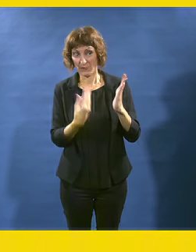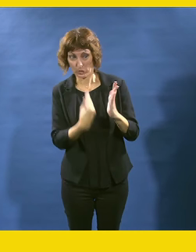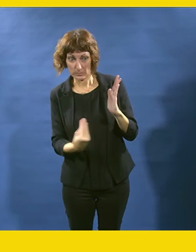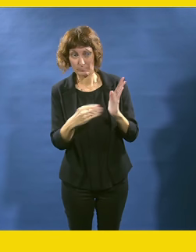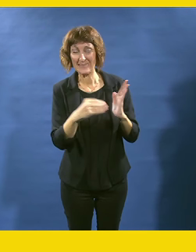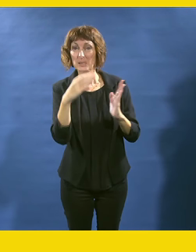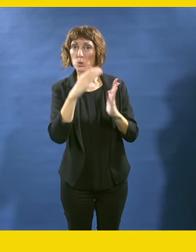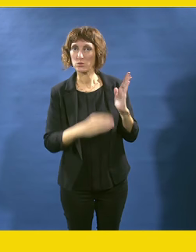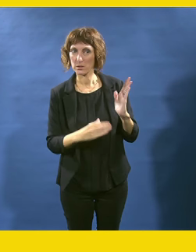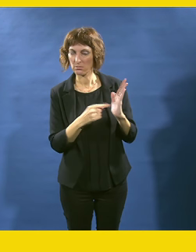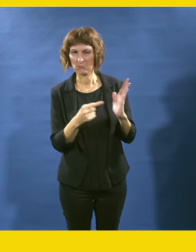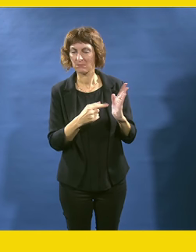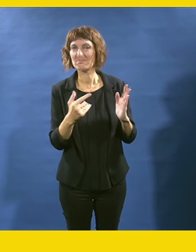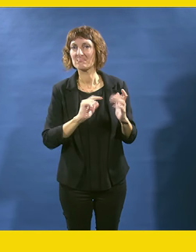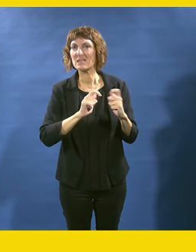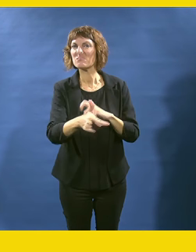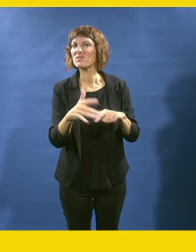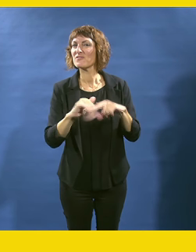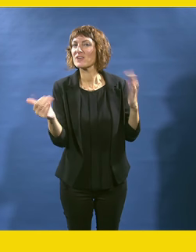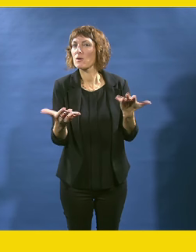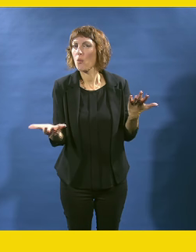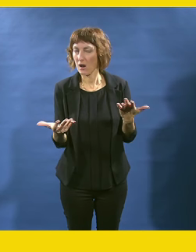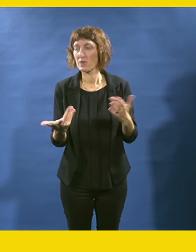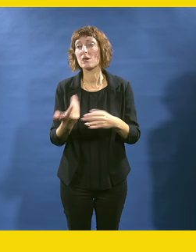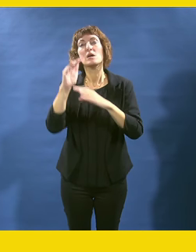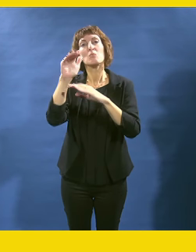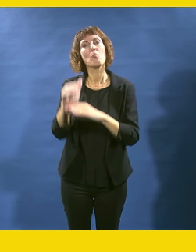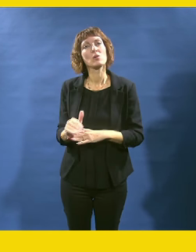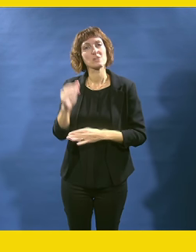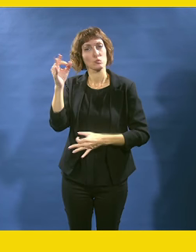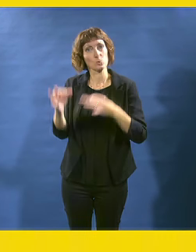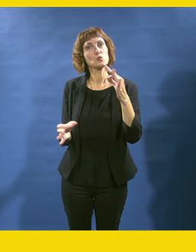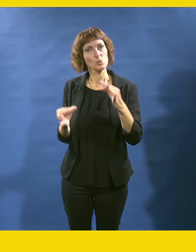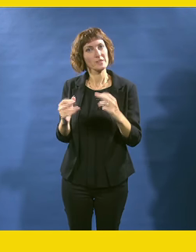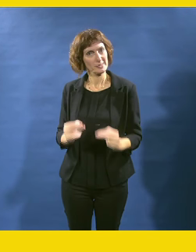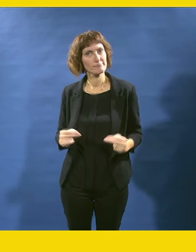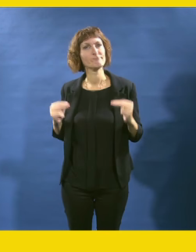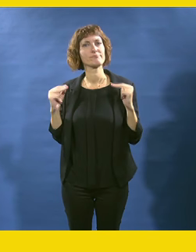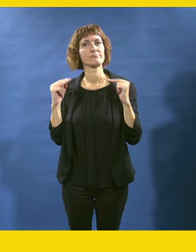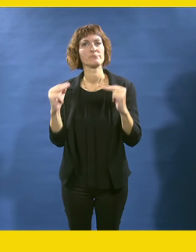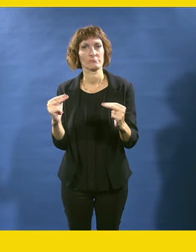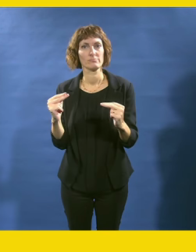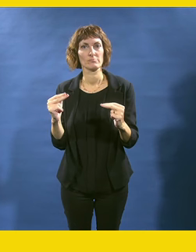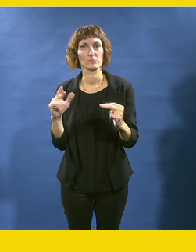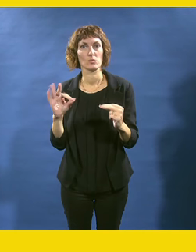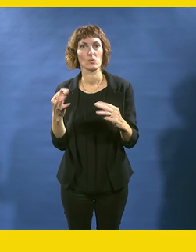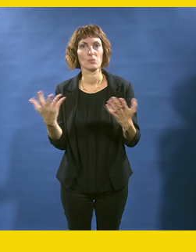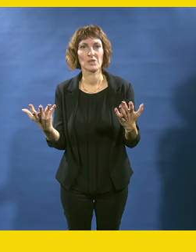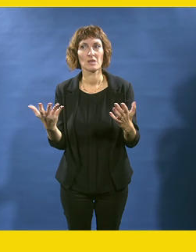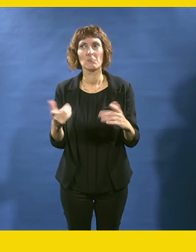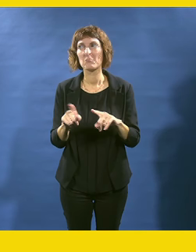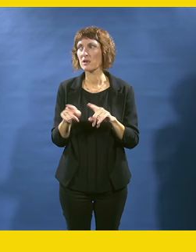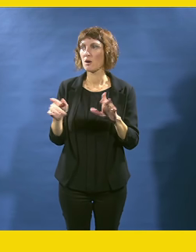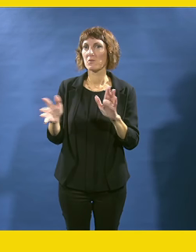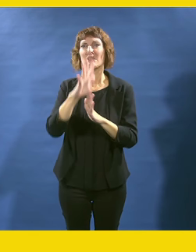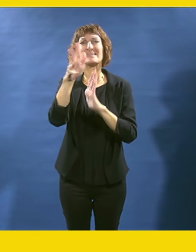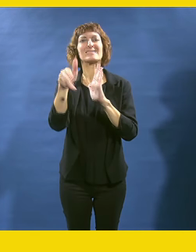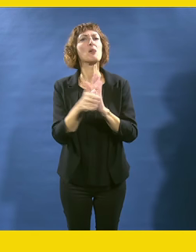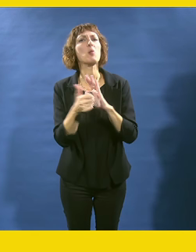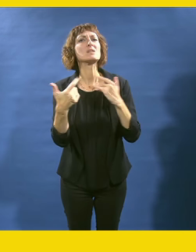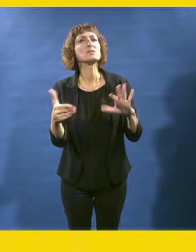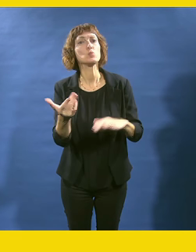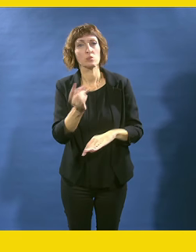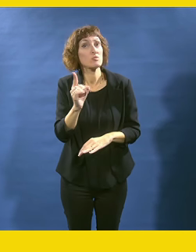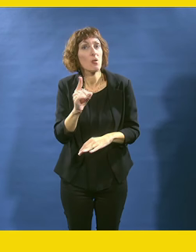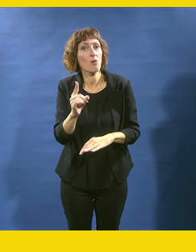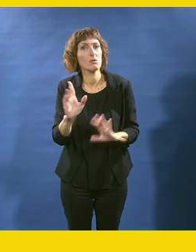fait progresser la protection juridique du droit à l'avortement en France, et non, ce n'était pas que symbolique. Avant, on